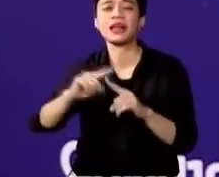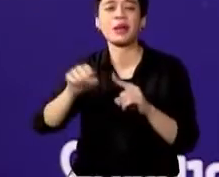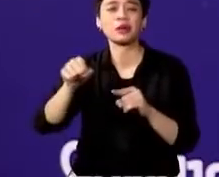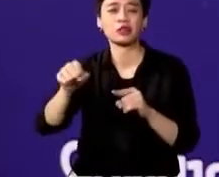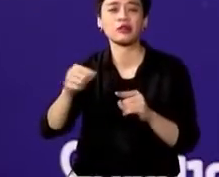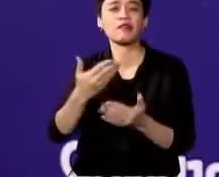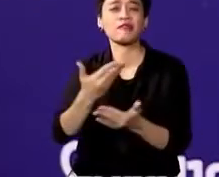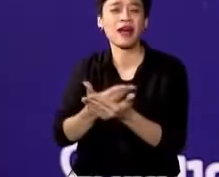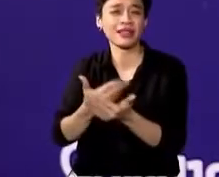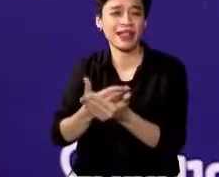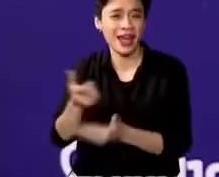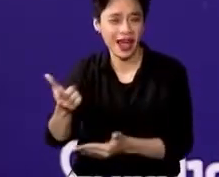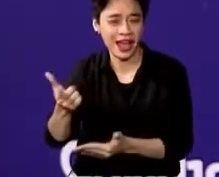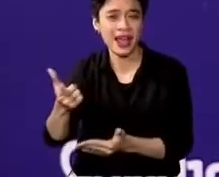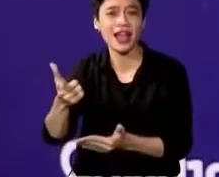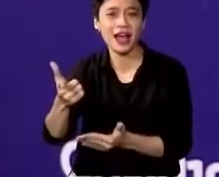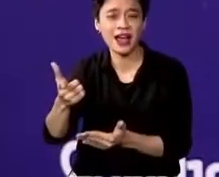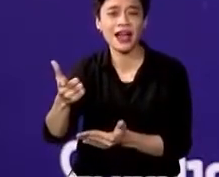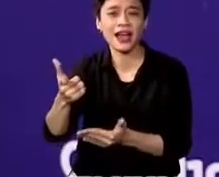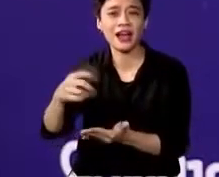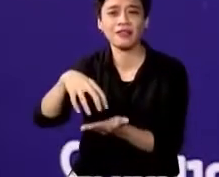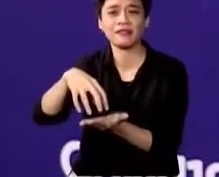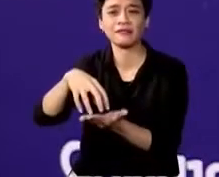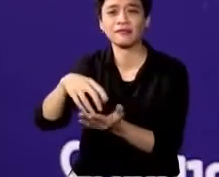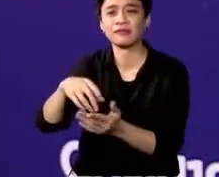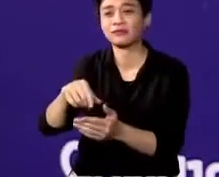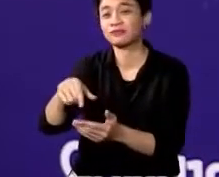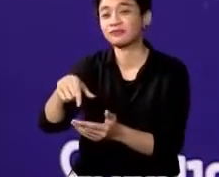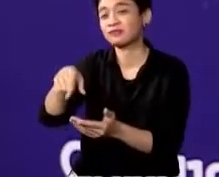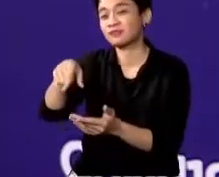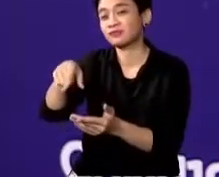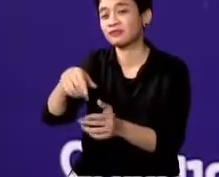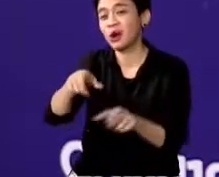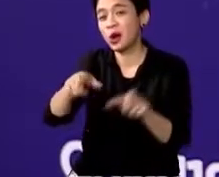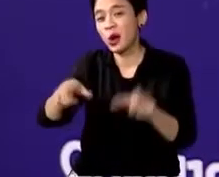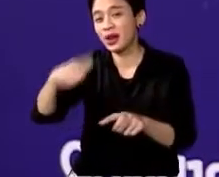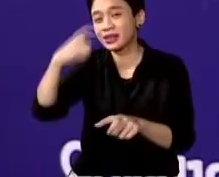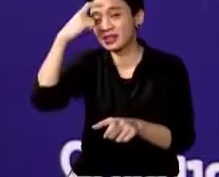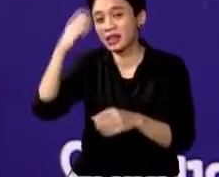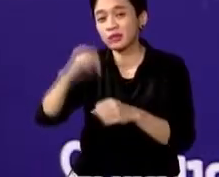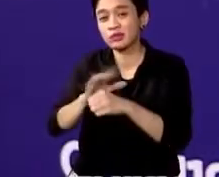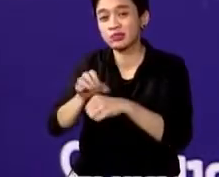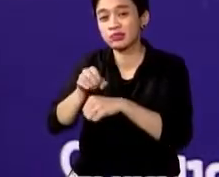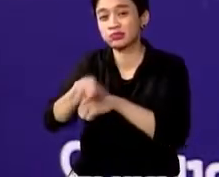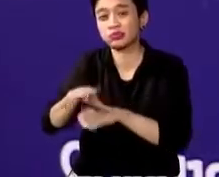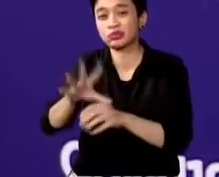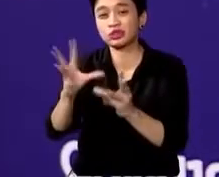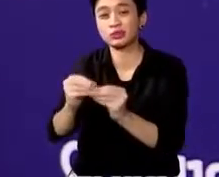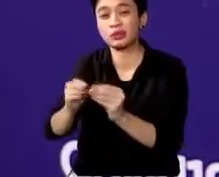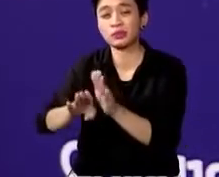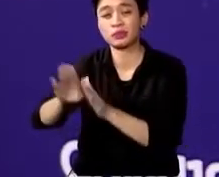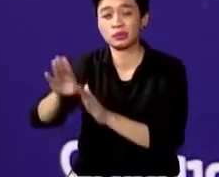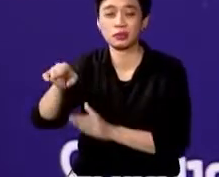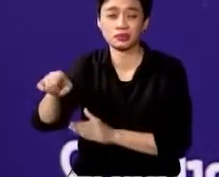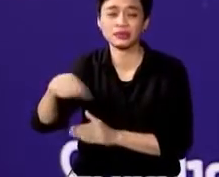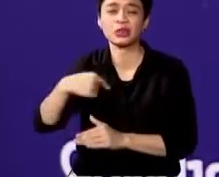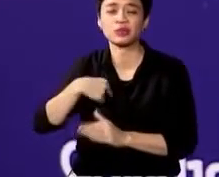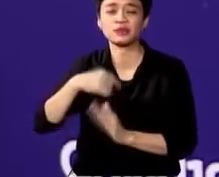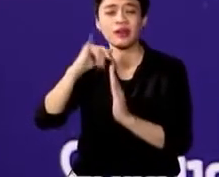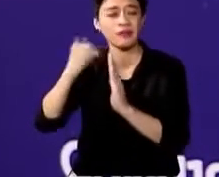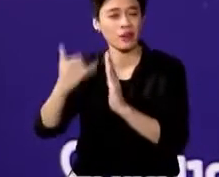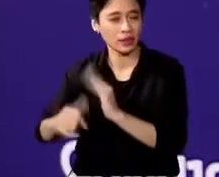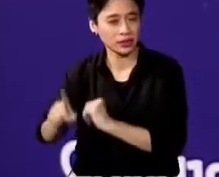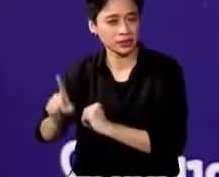kas apa tempat yang kasusnya memang meningkat terus jadi ini ini adalah suatu antisipasi kita yang harus kita lakukan dan